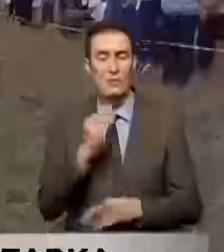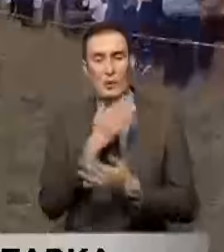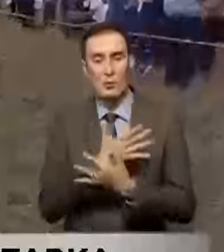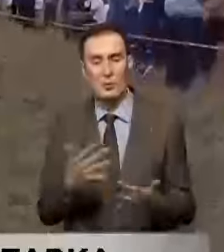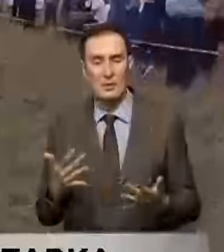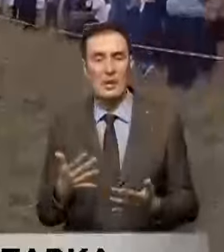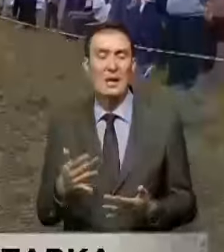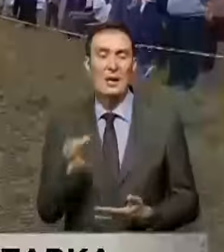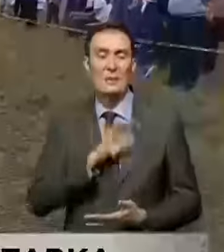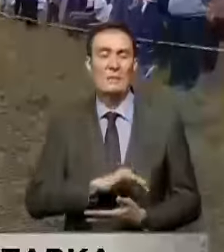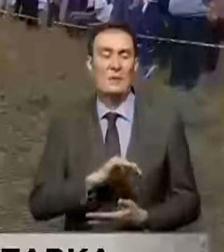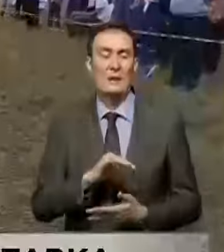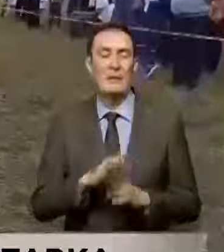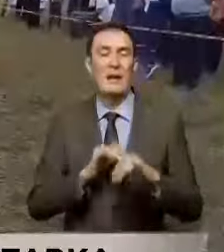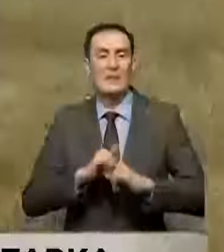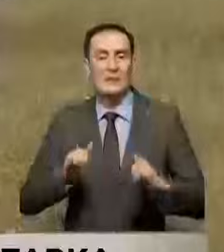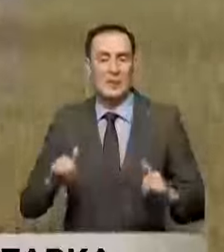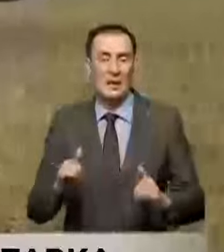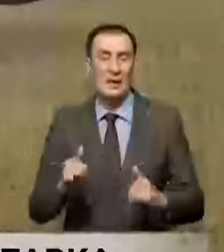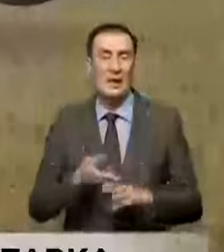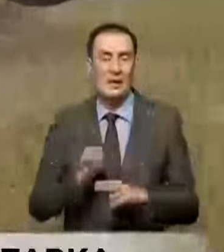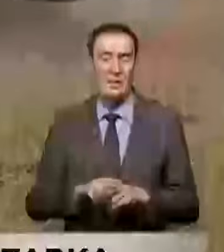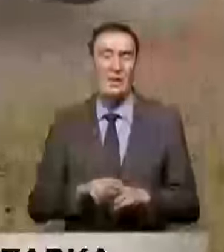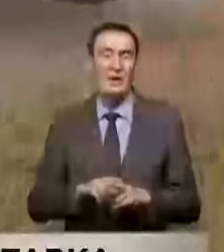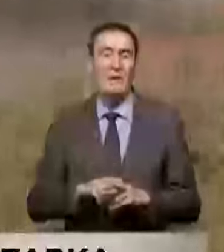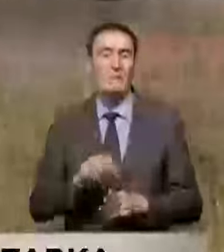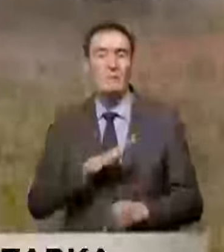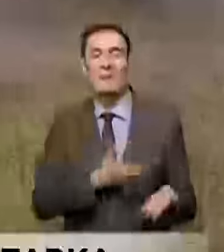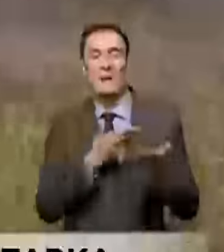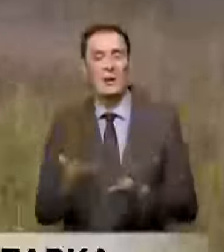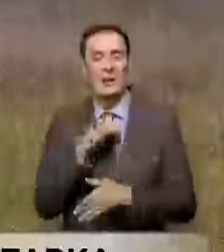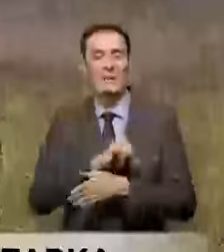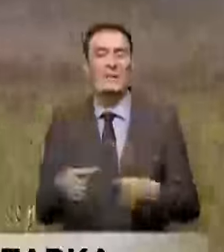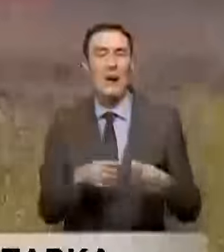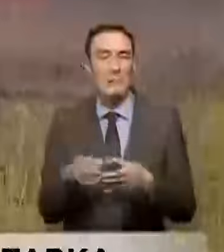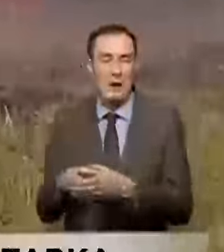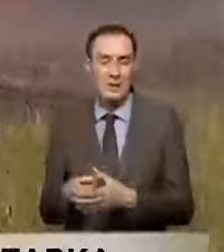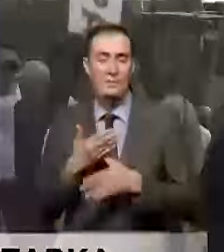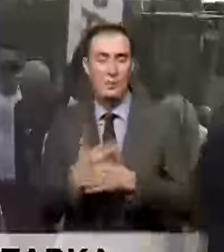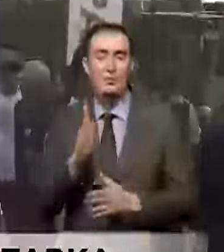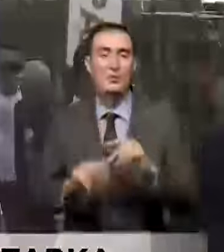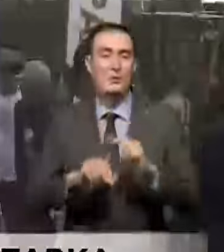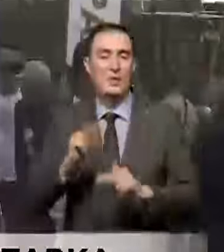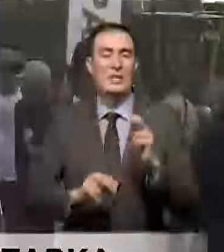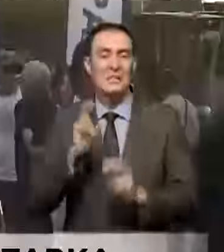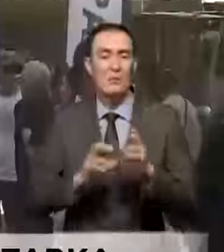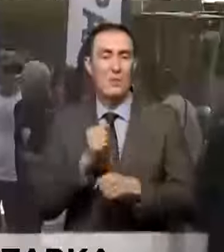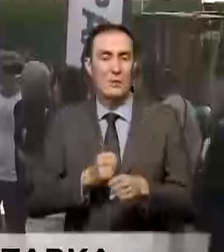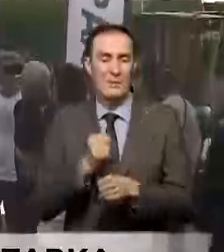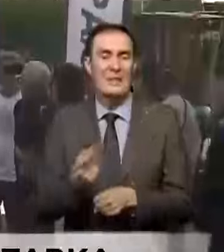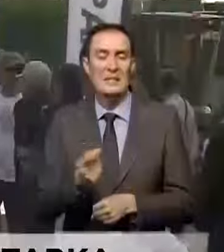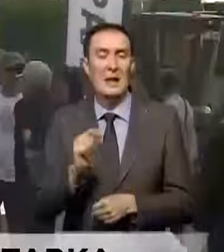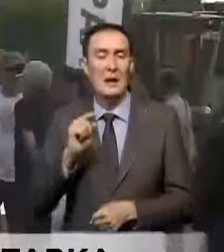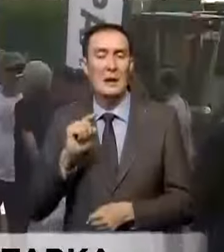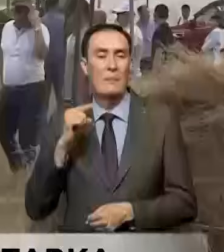продукции из получаемого сырья. Для развития этого направления в регион привлекают инвесторов. С их помощью построят заводы по переработке